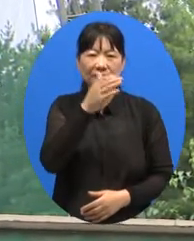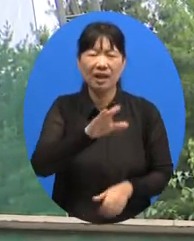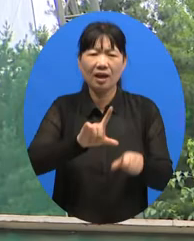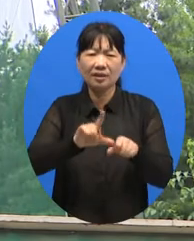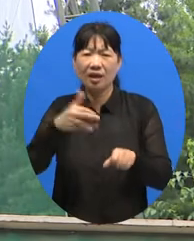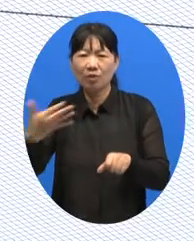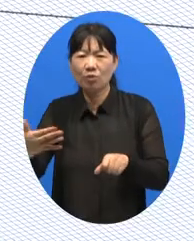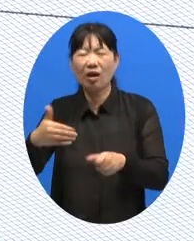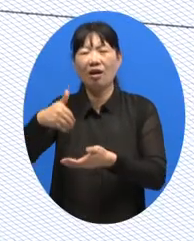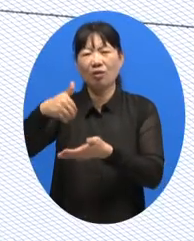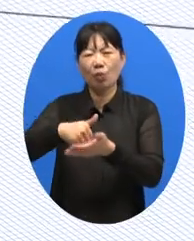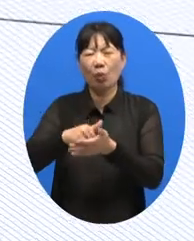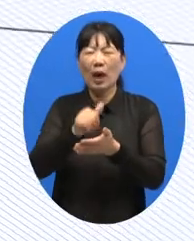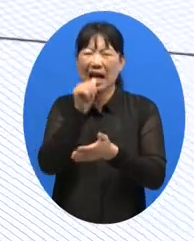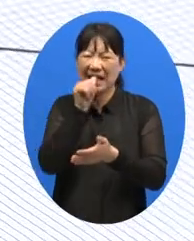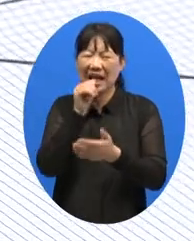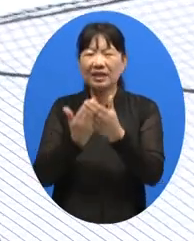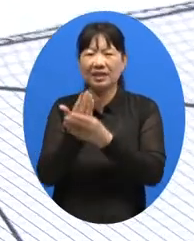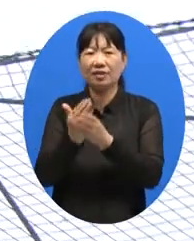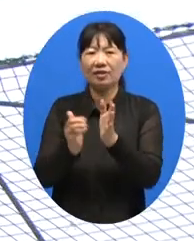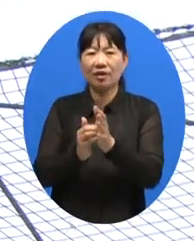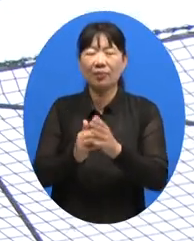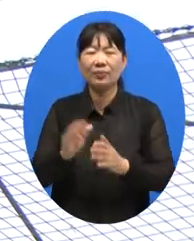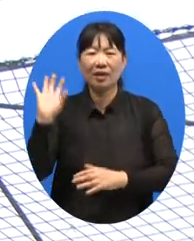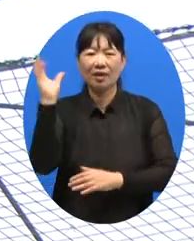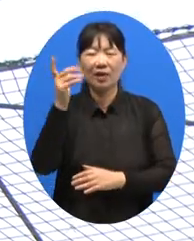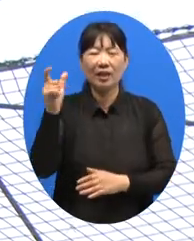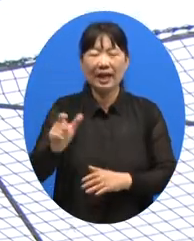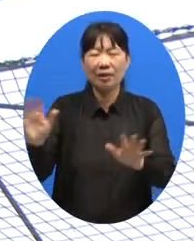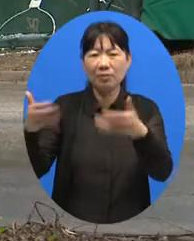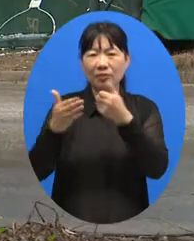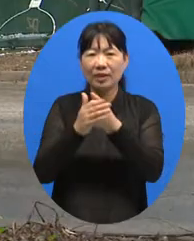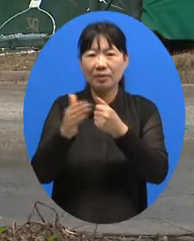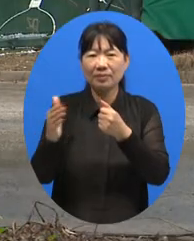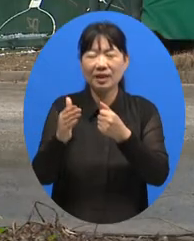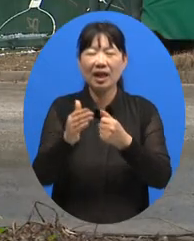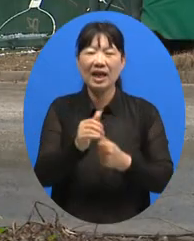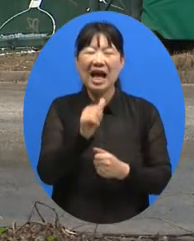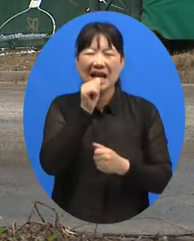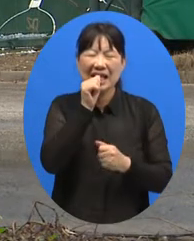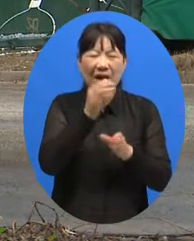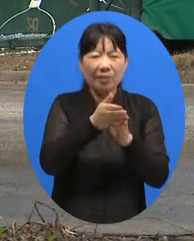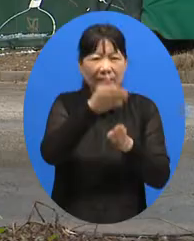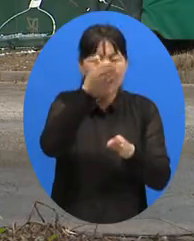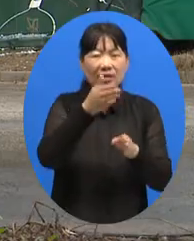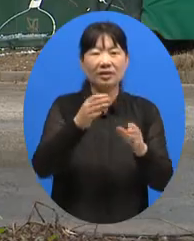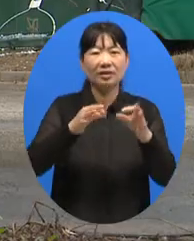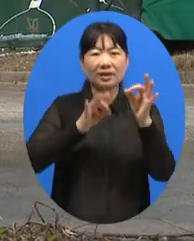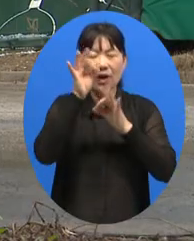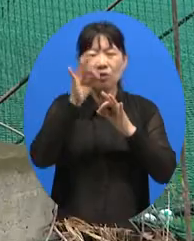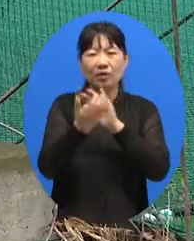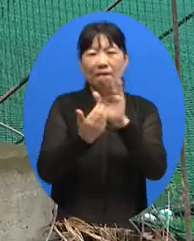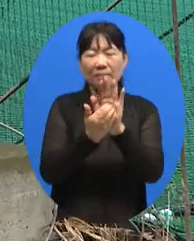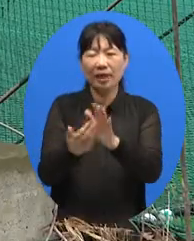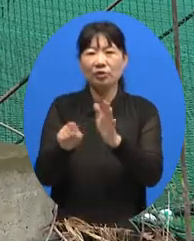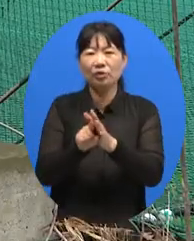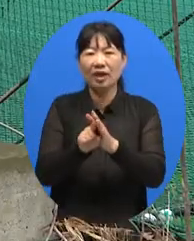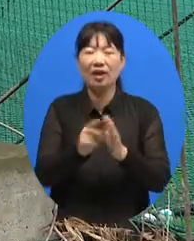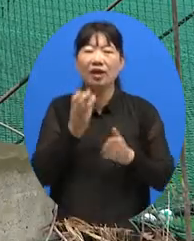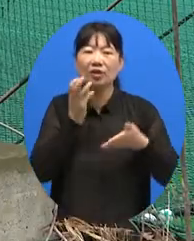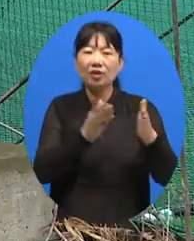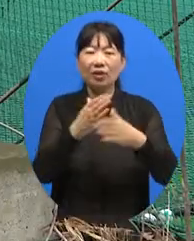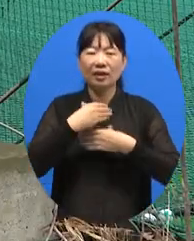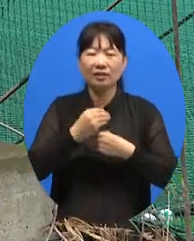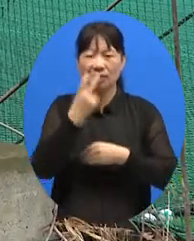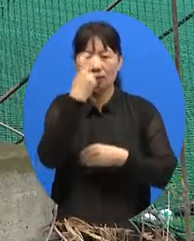반면 시간이 지나면 녹이 생기는 게 문제. 태풍 등 강풍으로 인한 철탑 사고를 예방하기 위해 경기도